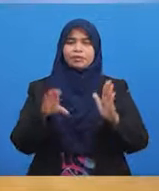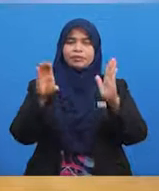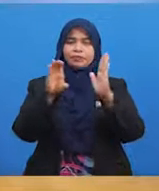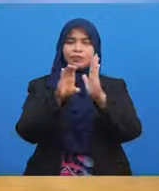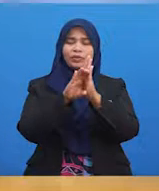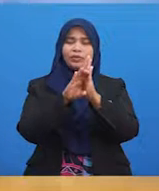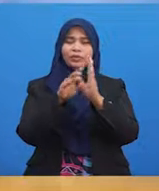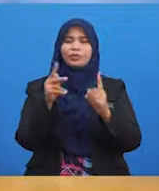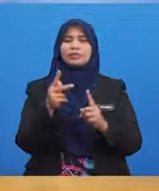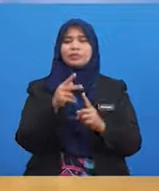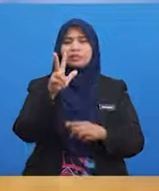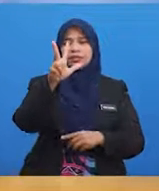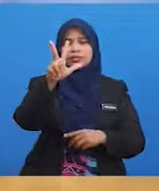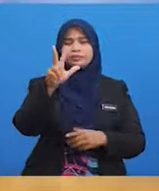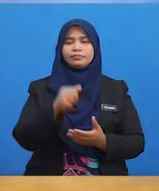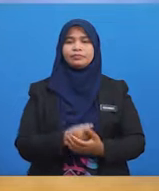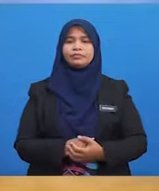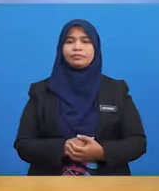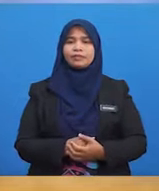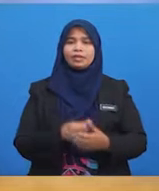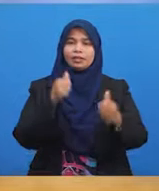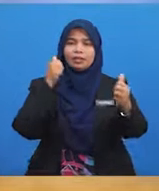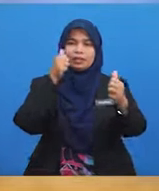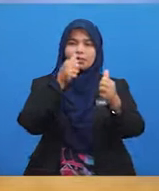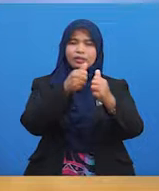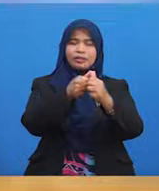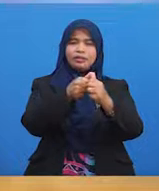Contoh ketiga, arah.